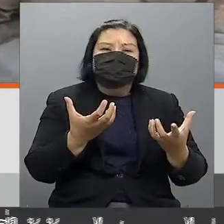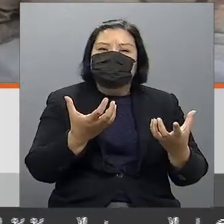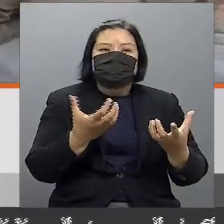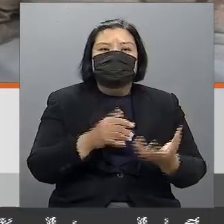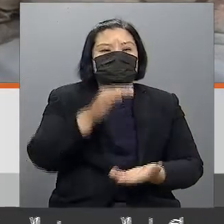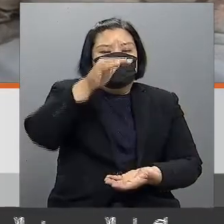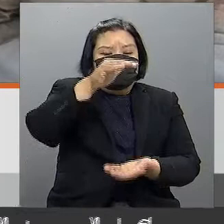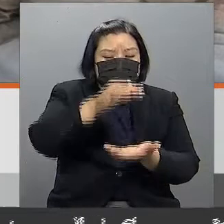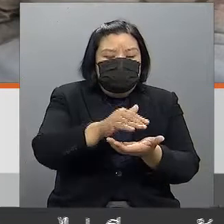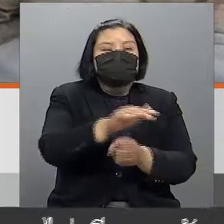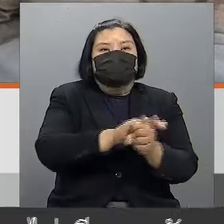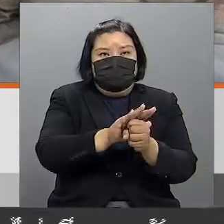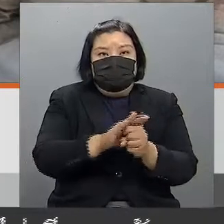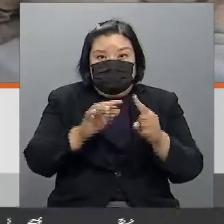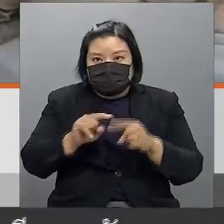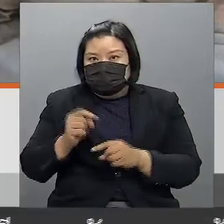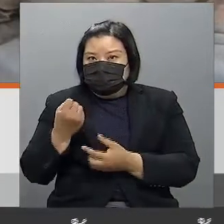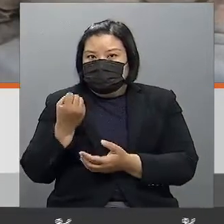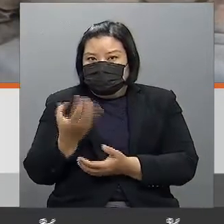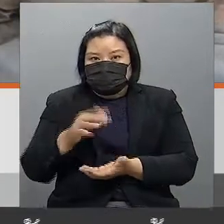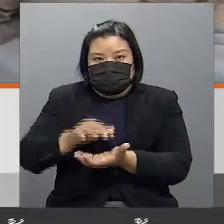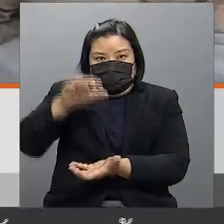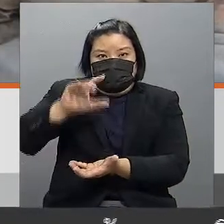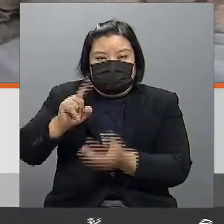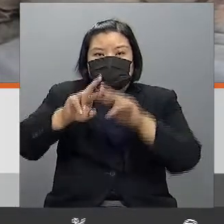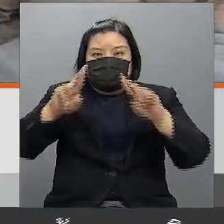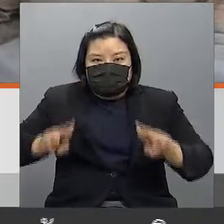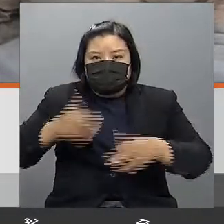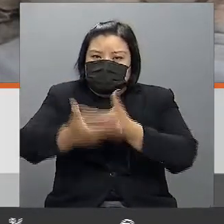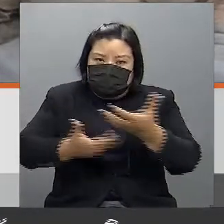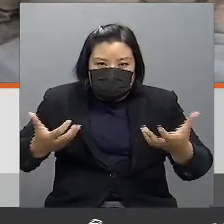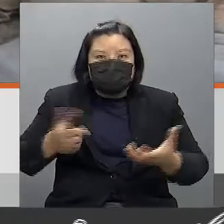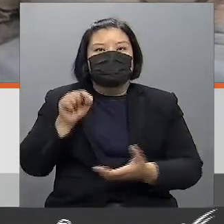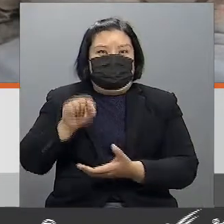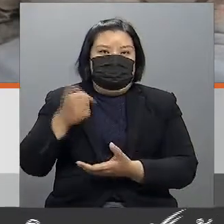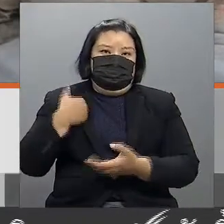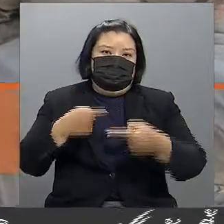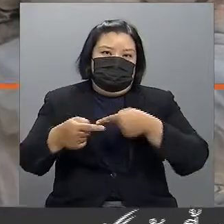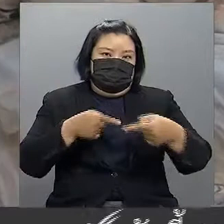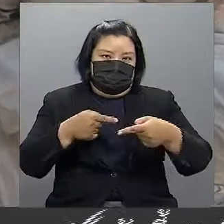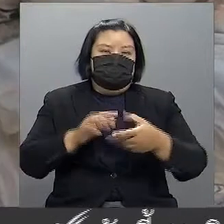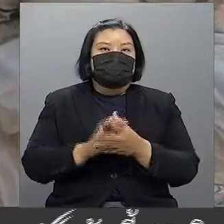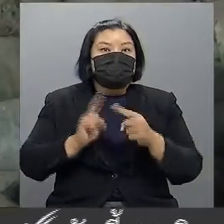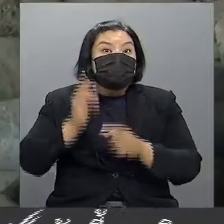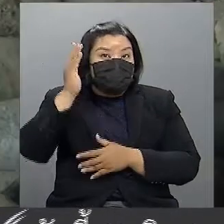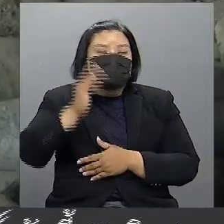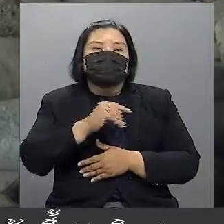ต่างๆก่อนที่มีปริมาณขยะพลาสติกเยอะนะครับแต่ก็ในโอกาสหน้าก็จะขยายเข้าไปในครั